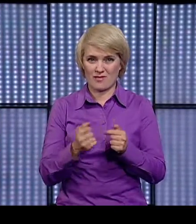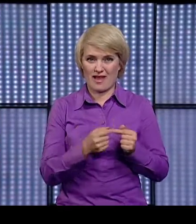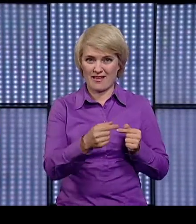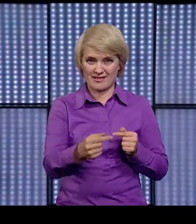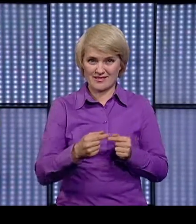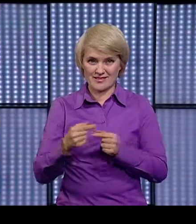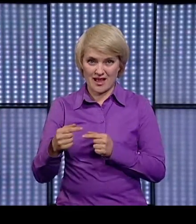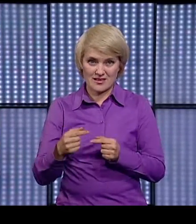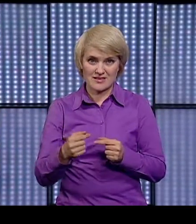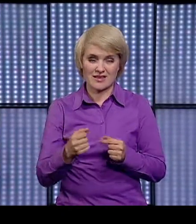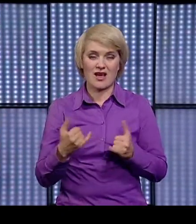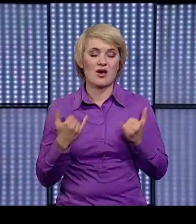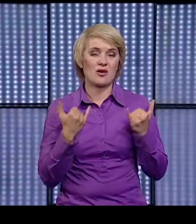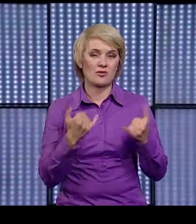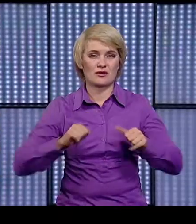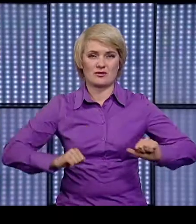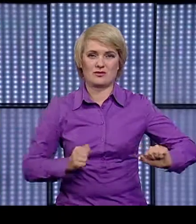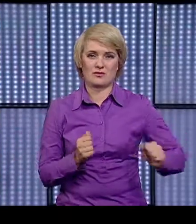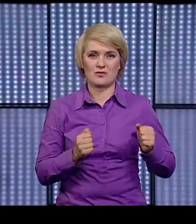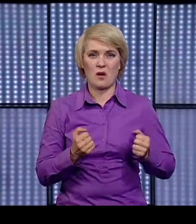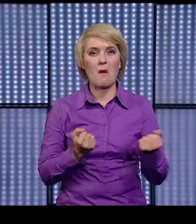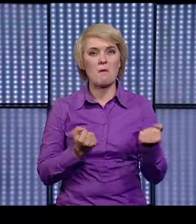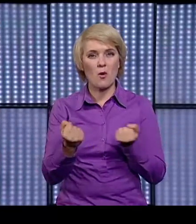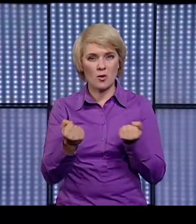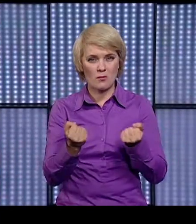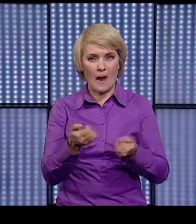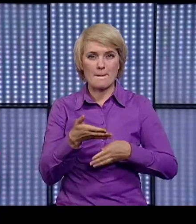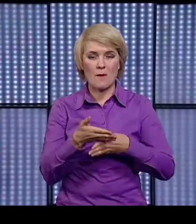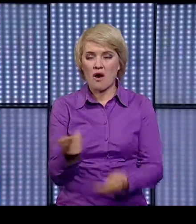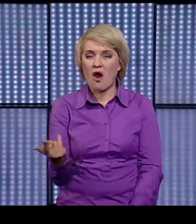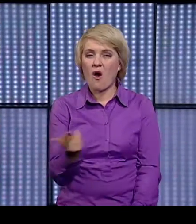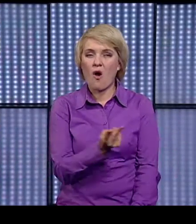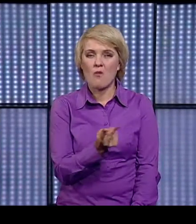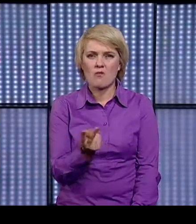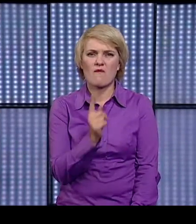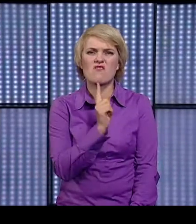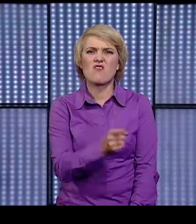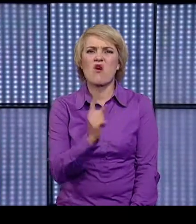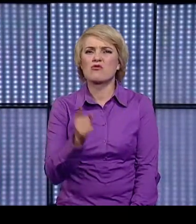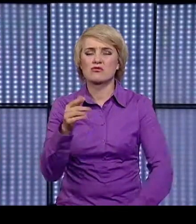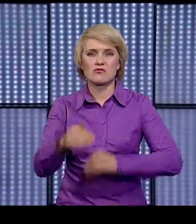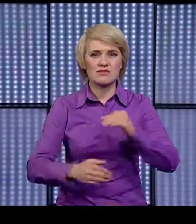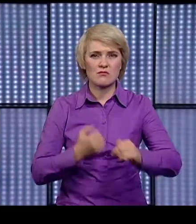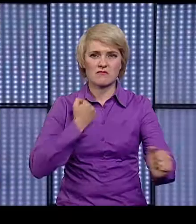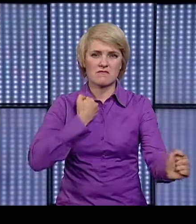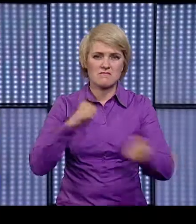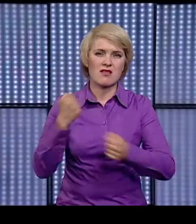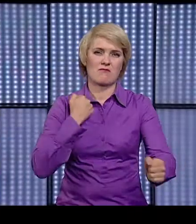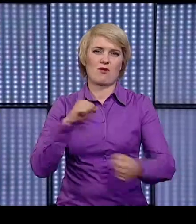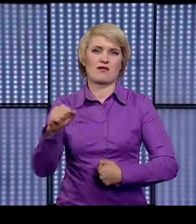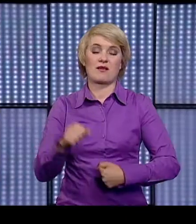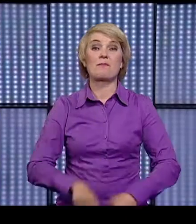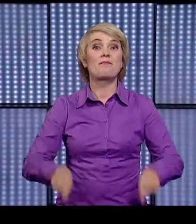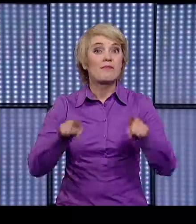одному послугу. Адже жорстка боротьба допомагає обом фактично у кожному запливі бити світові рекорди. Так було